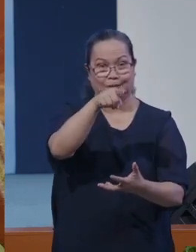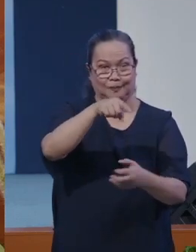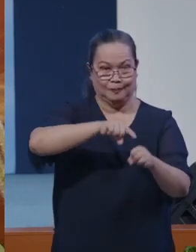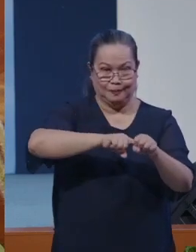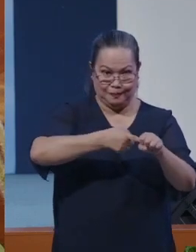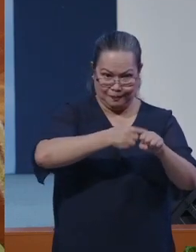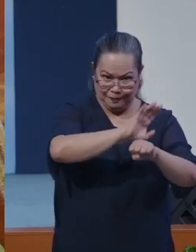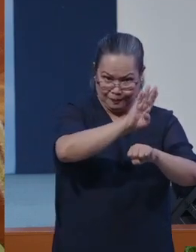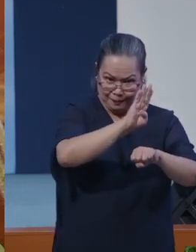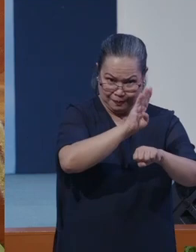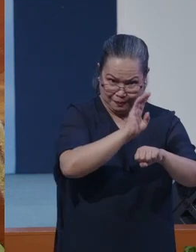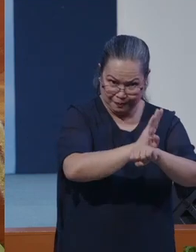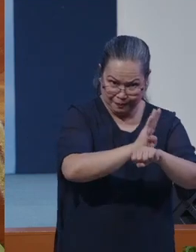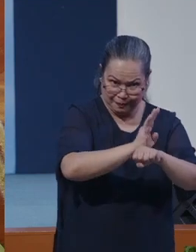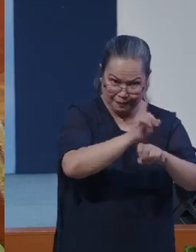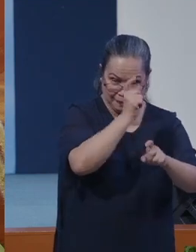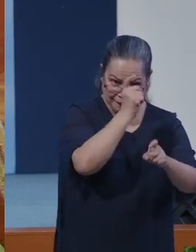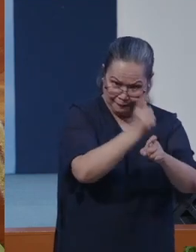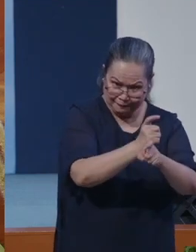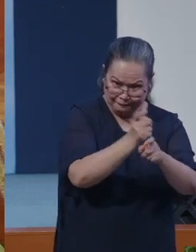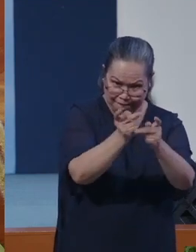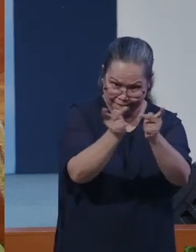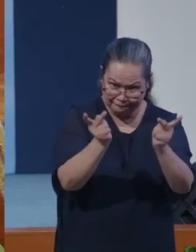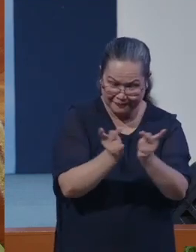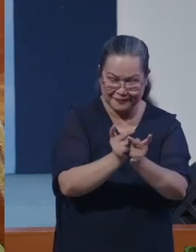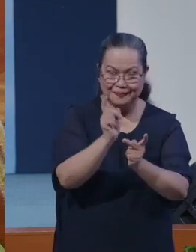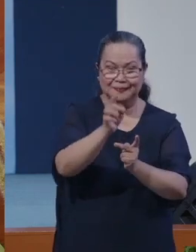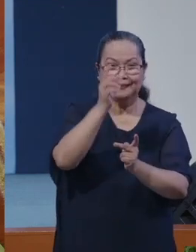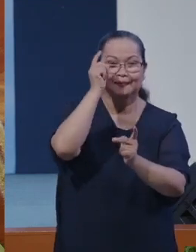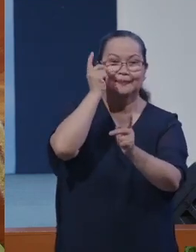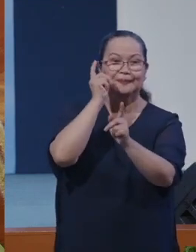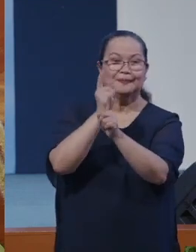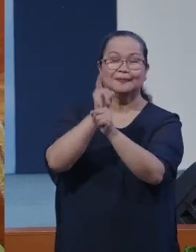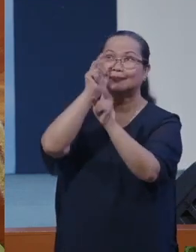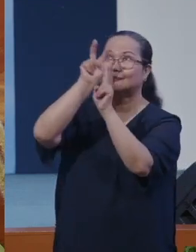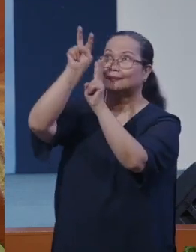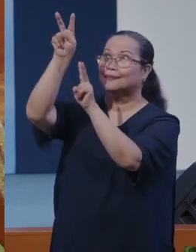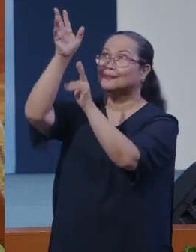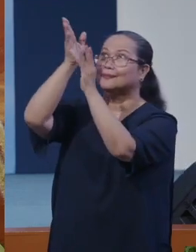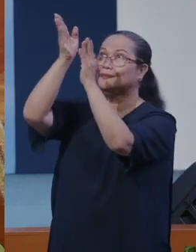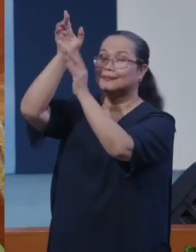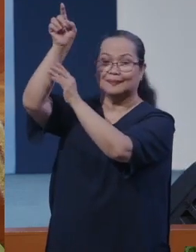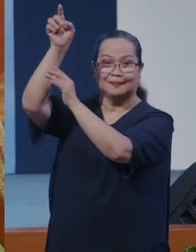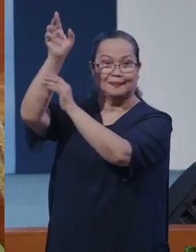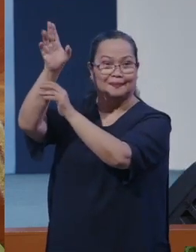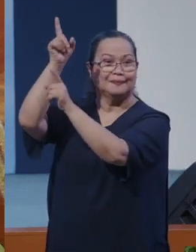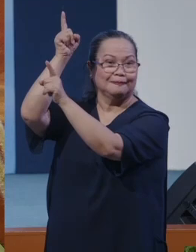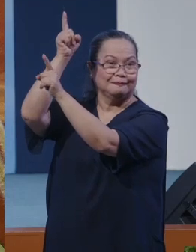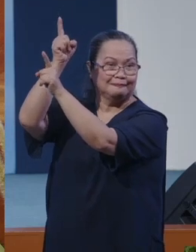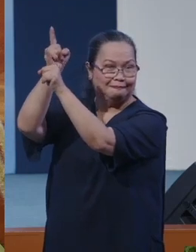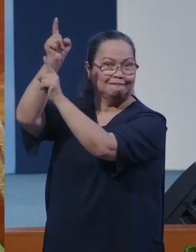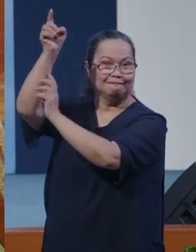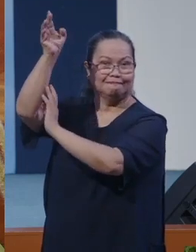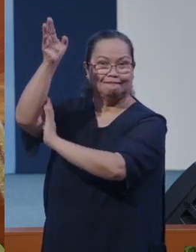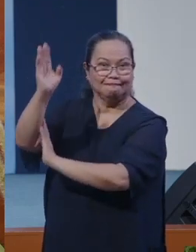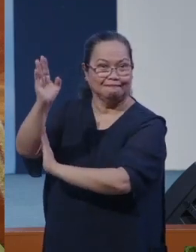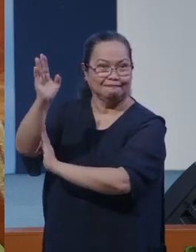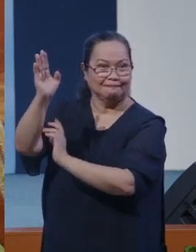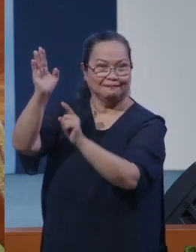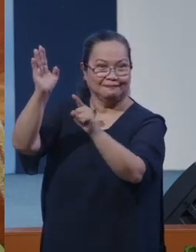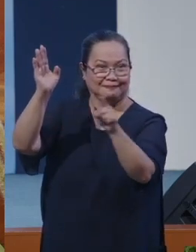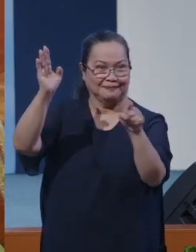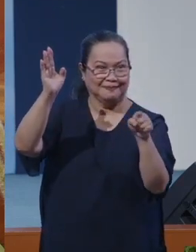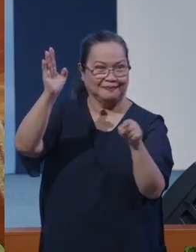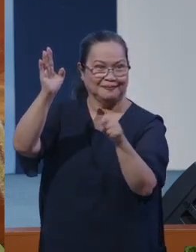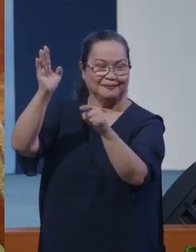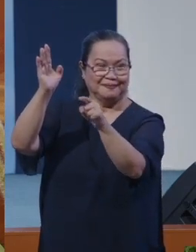ipupuhunan sa tamang treasury kasi tama ang inyong paningin. Naglilingkod kayo sa tamang Panginoon. Kayo ay nakatuon sa